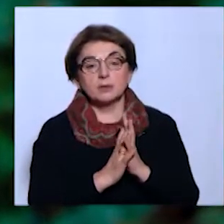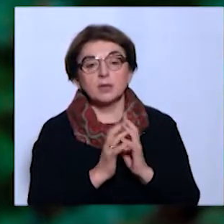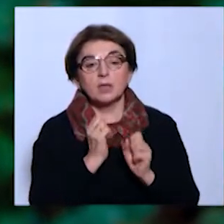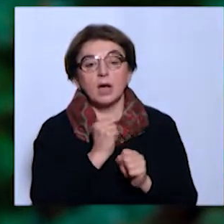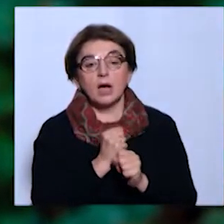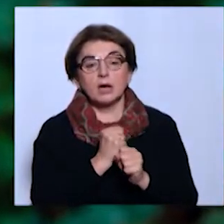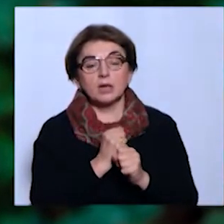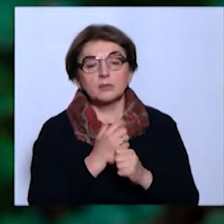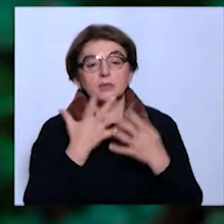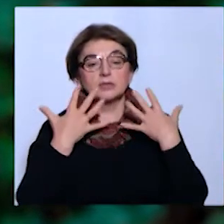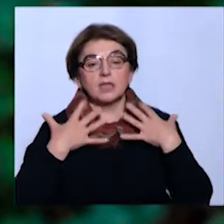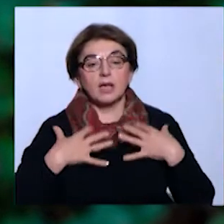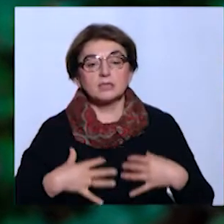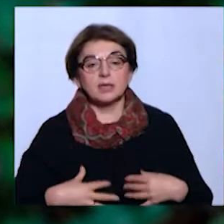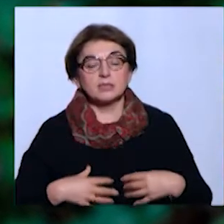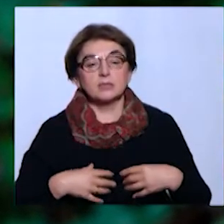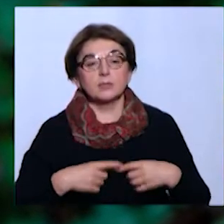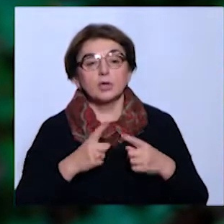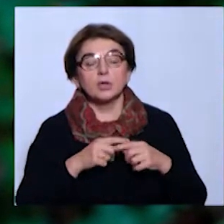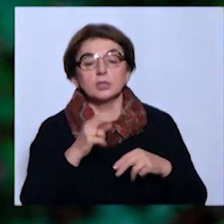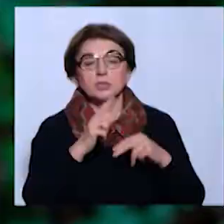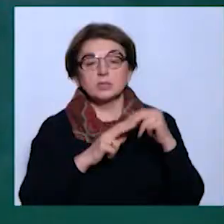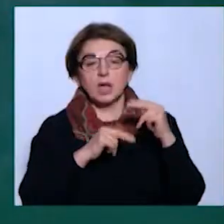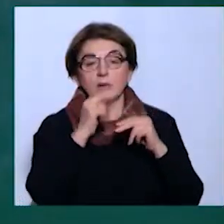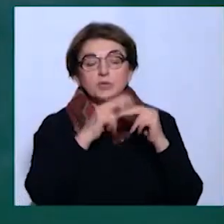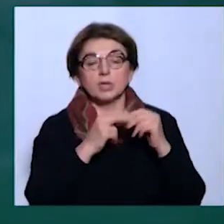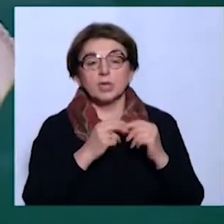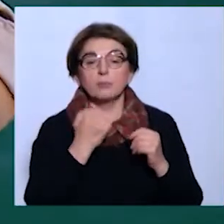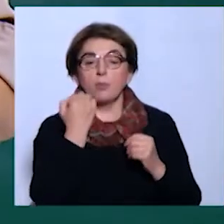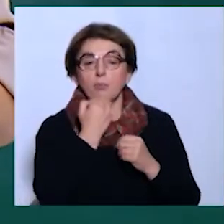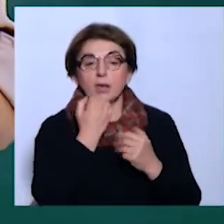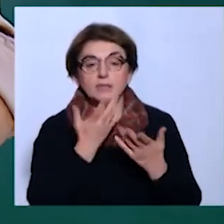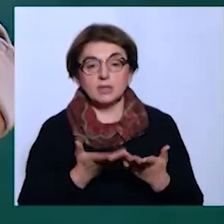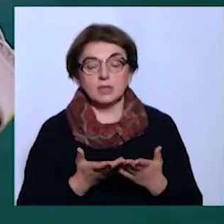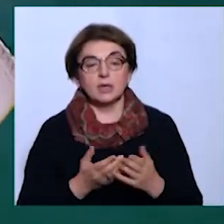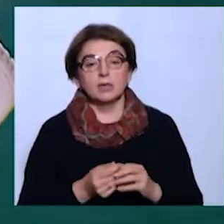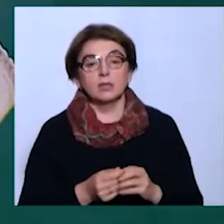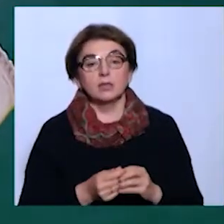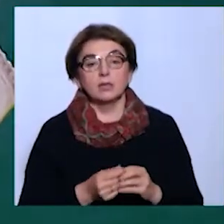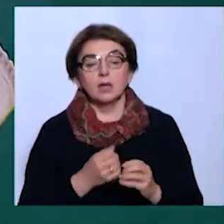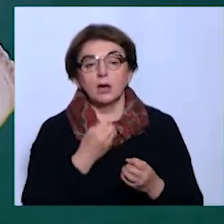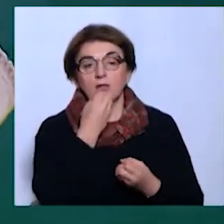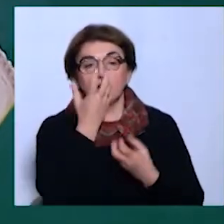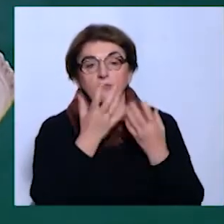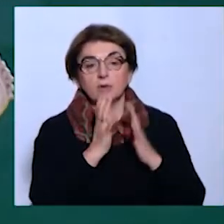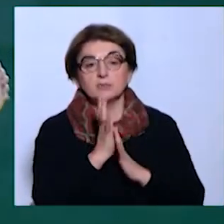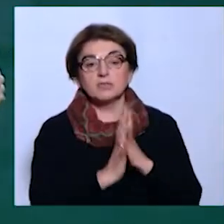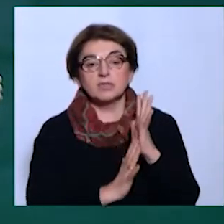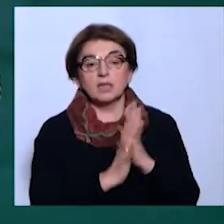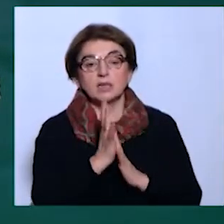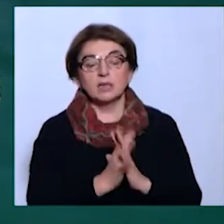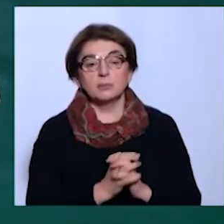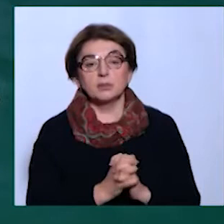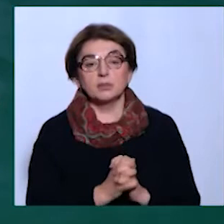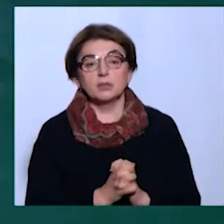იქმნება ტანსაცმელი, იგი არის საამშენებლო მასალა. Გარდა ამისა, ყვავილოვანი მცენარეების